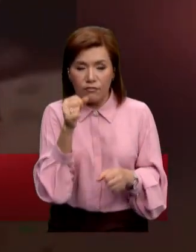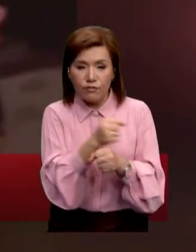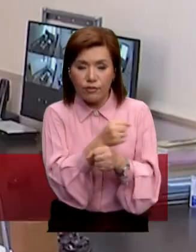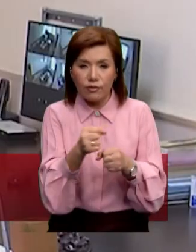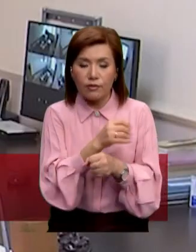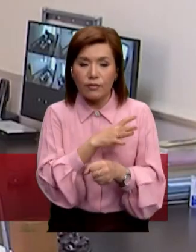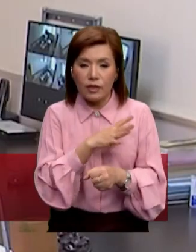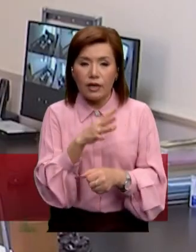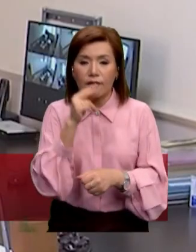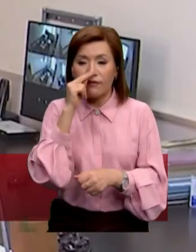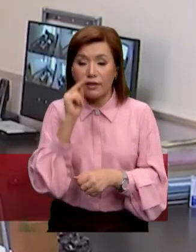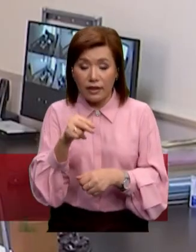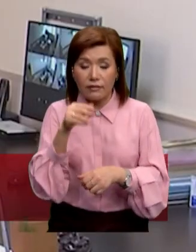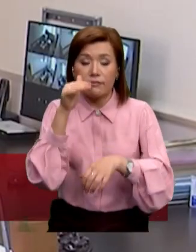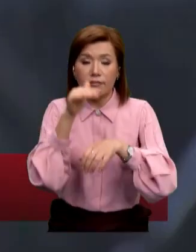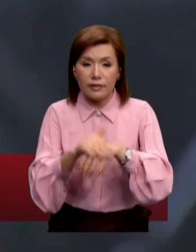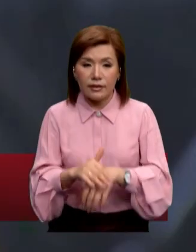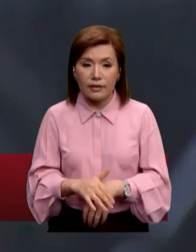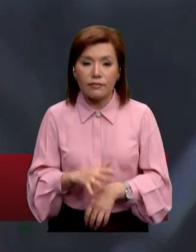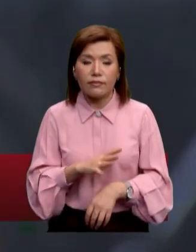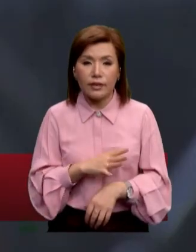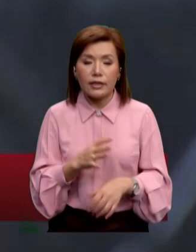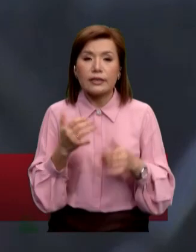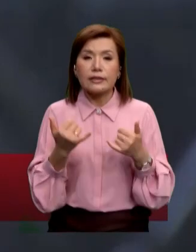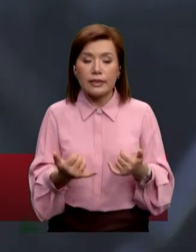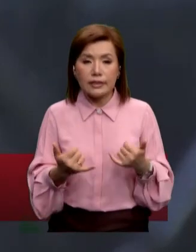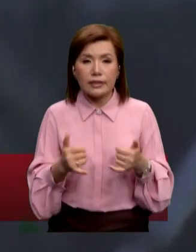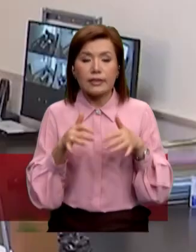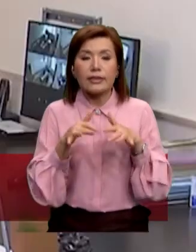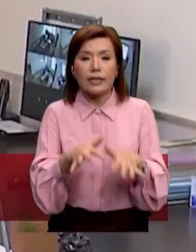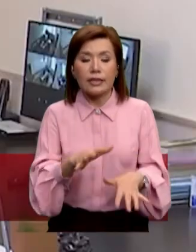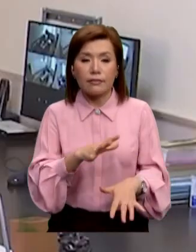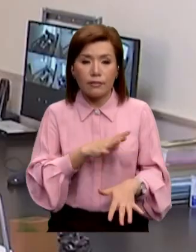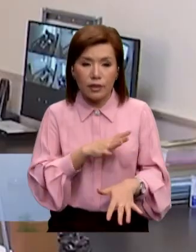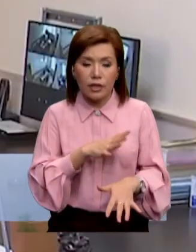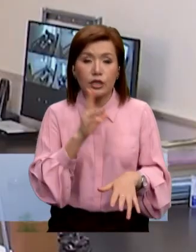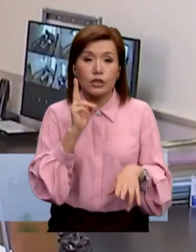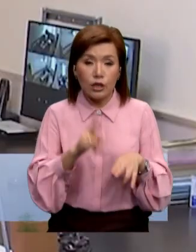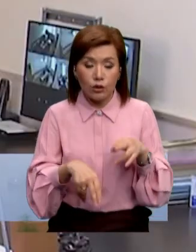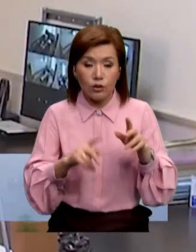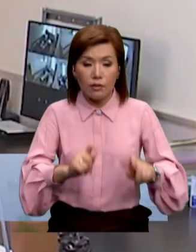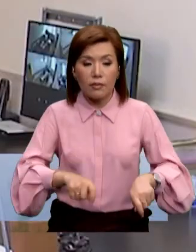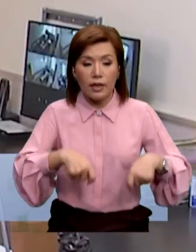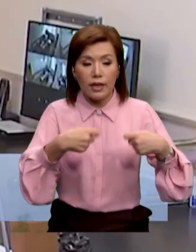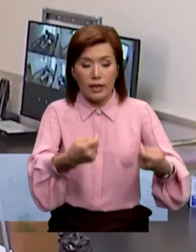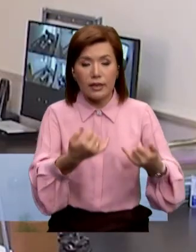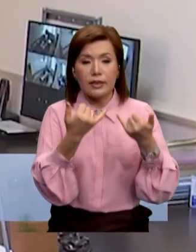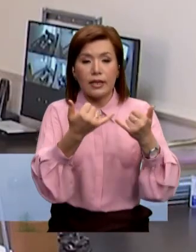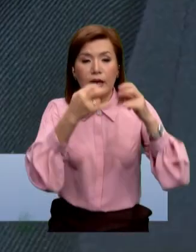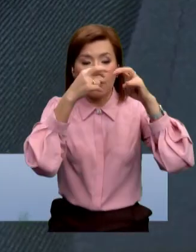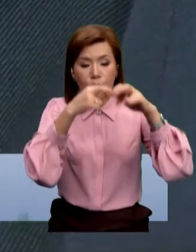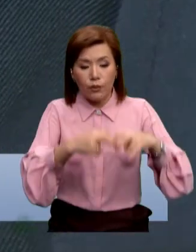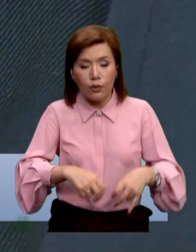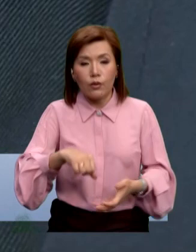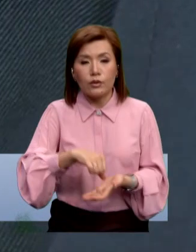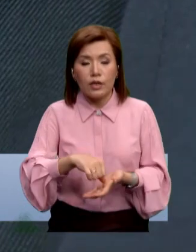сообщили в военно-следственном управлении МВД РК в данный момент Дело было уже окончено и передано для ознакомления